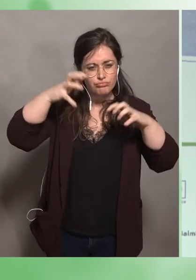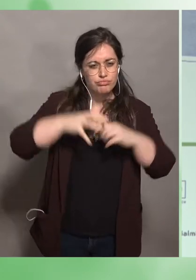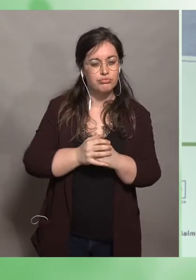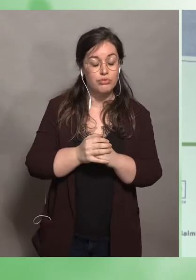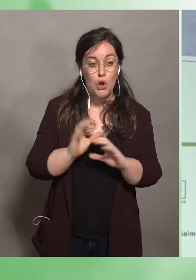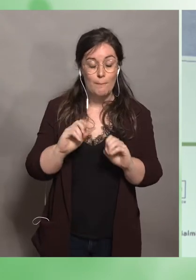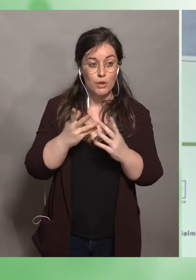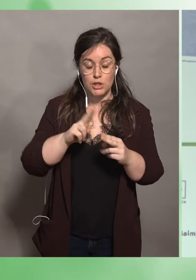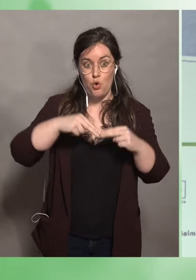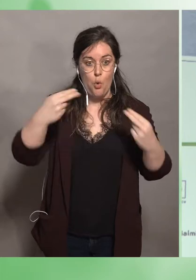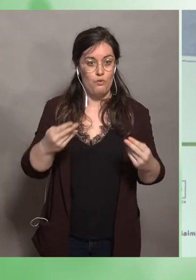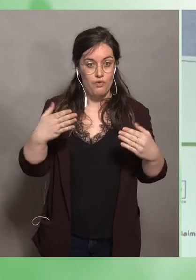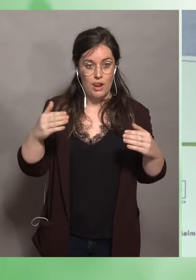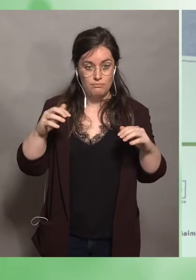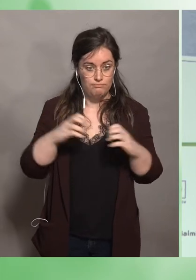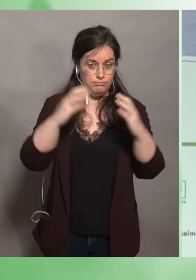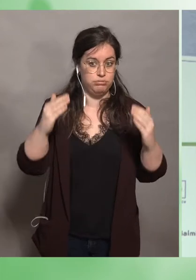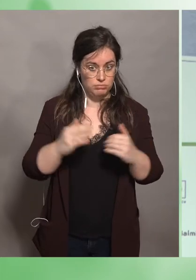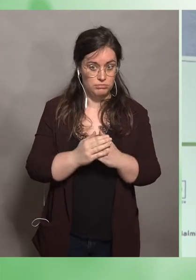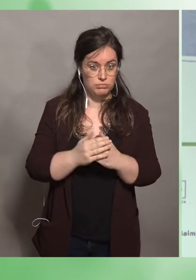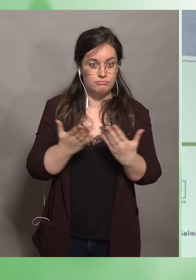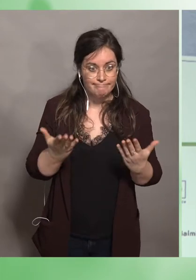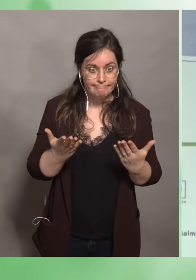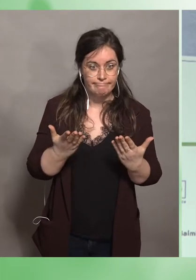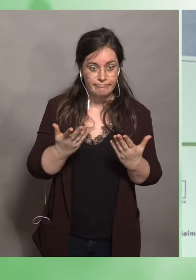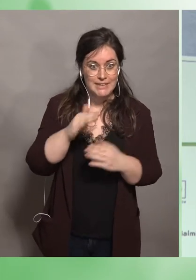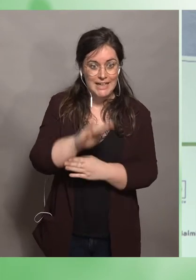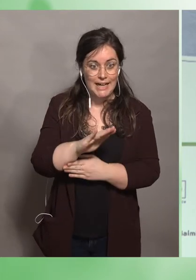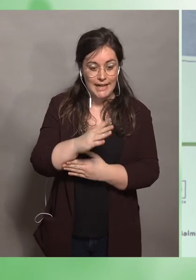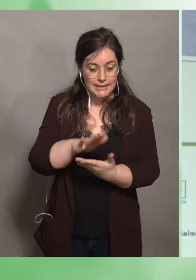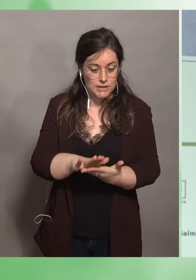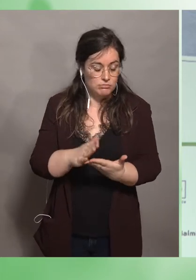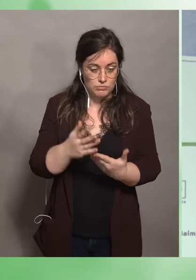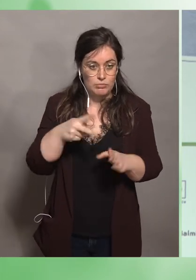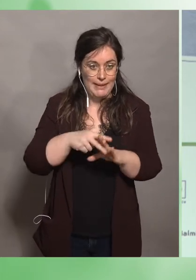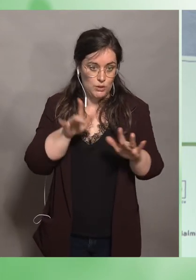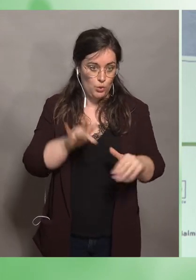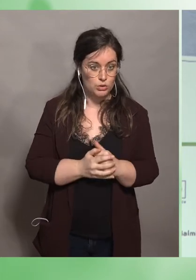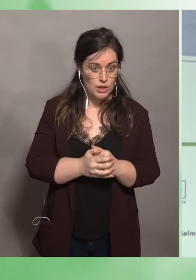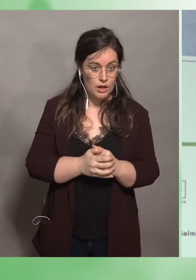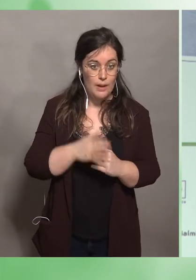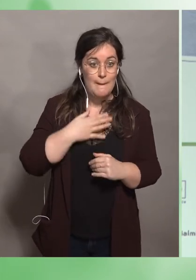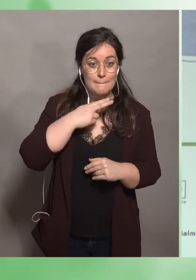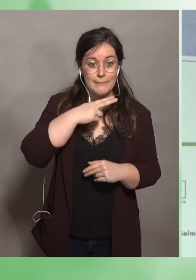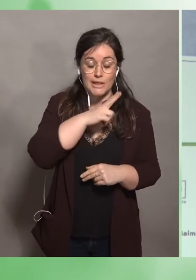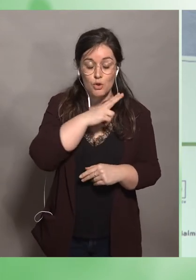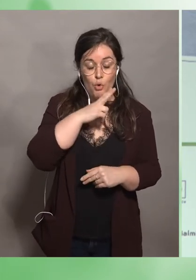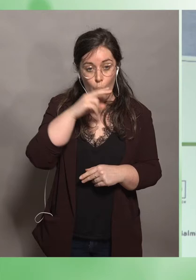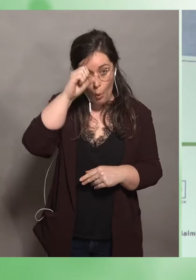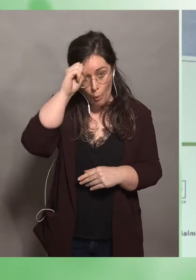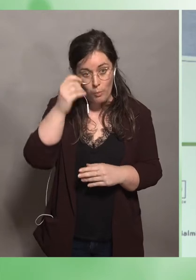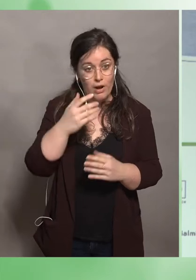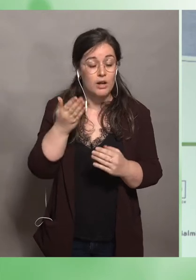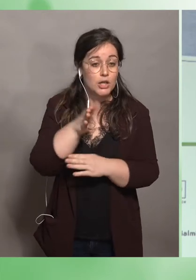plötzlich war der Unfall da und plötzlich war die Tragödie komplett. Und ein Kind bleibt mit einer Behinderung zurück. Mein Großvater ist verstorben, meine Eltern